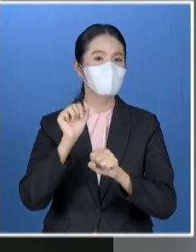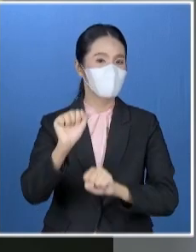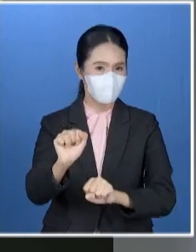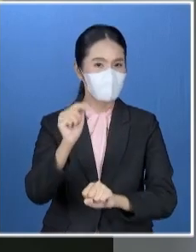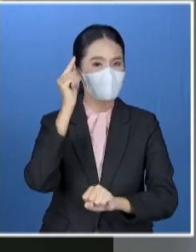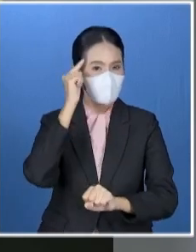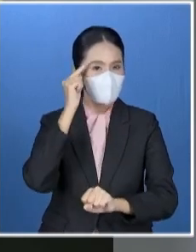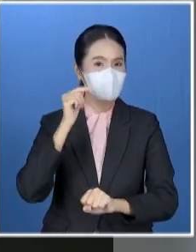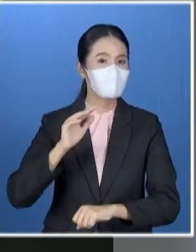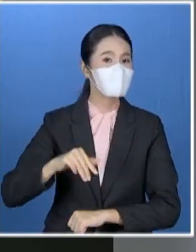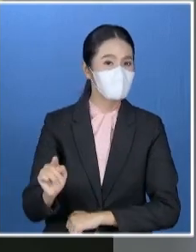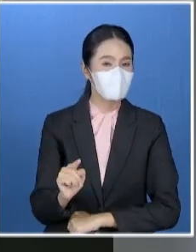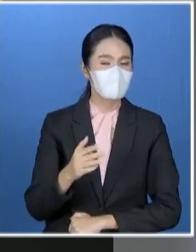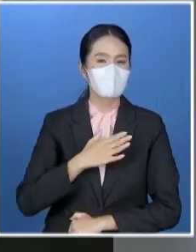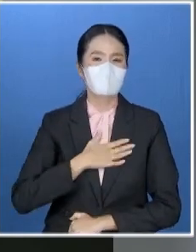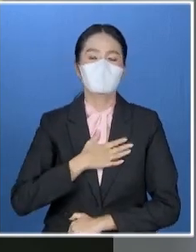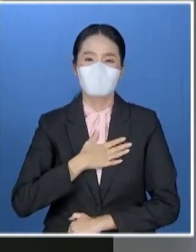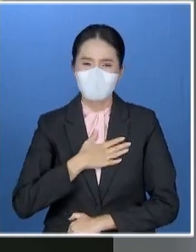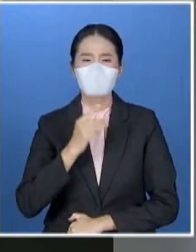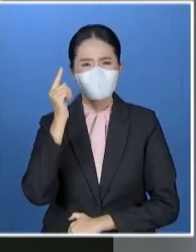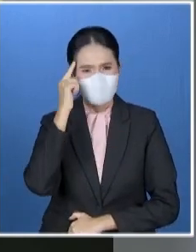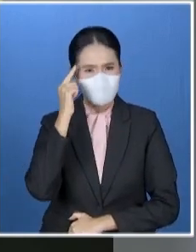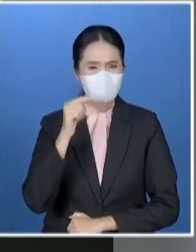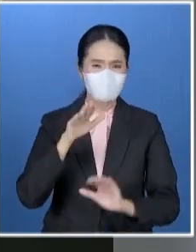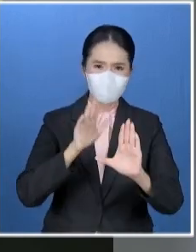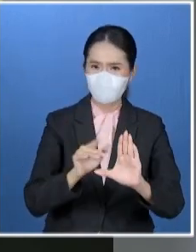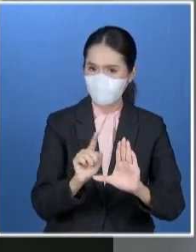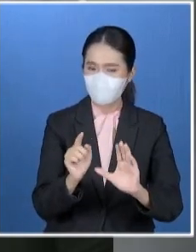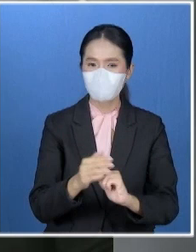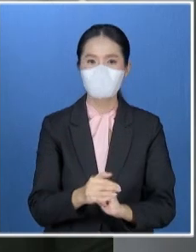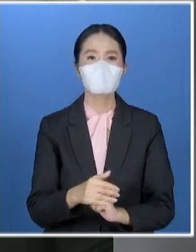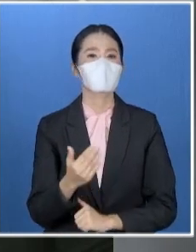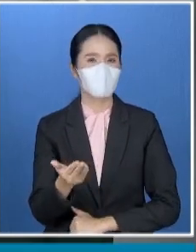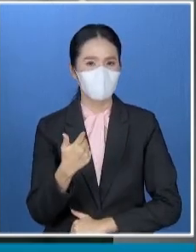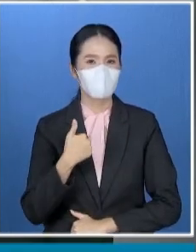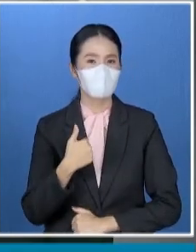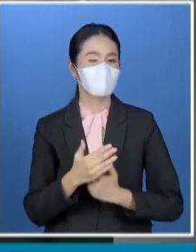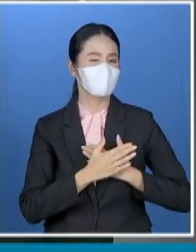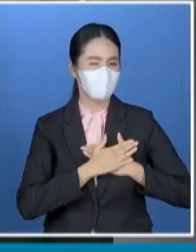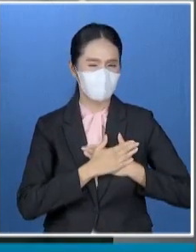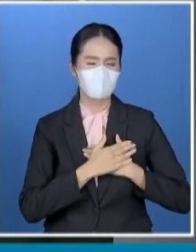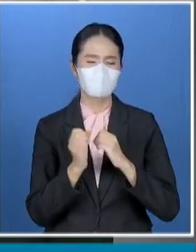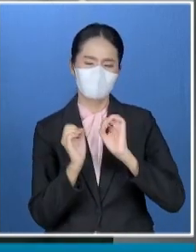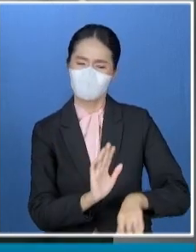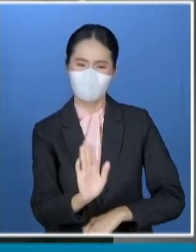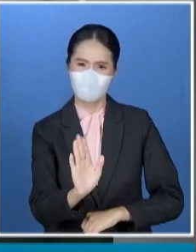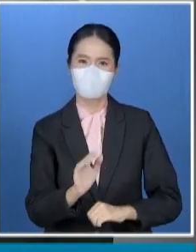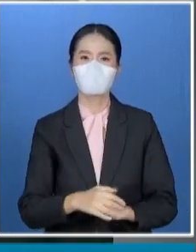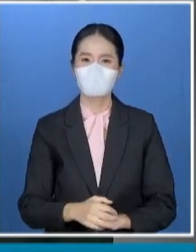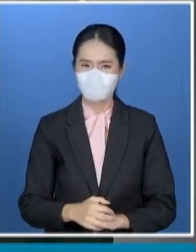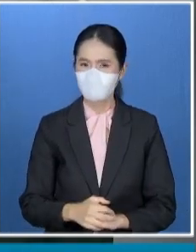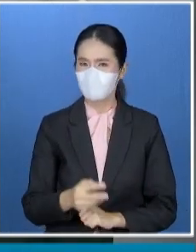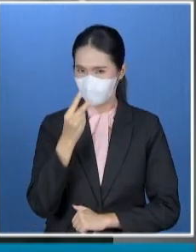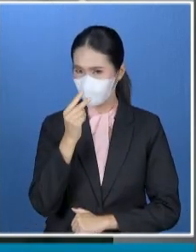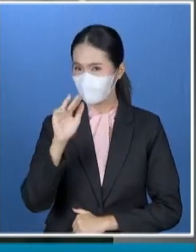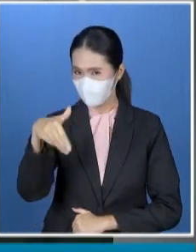ท่านค่อยตัดสินใจแต่ทิ้งท้ายนะทิ้งท้ายไว้น่าคิดนะฮะว่าท่านจะลงไหมท่านบอกว่าขอมีคนรักดีกว่ามีคนเกลียดเหมือนดูกระ